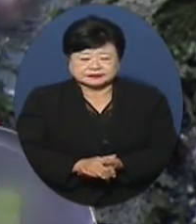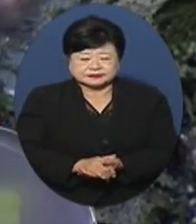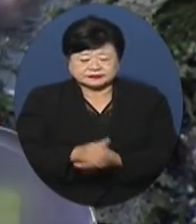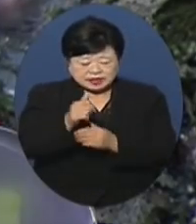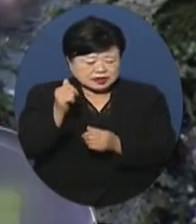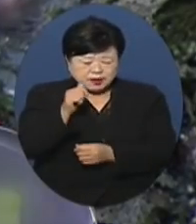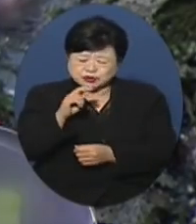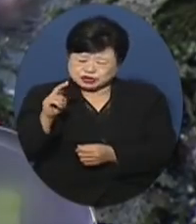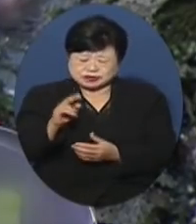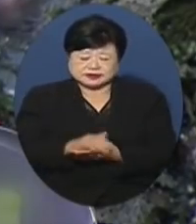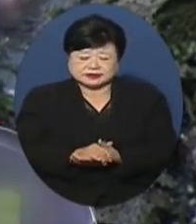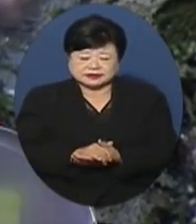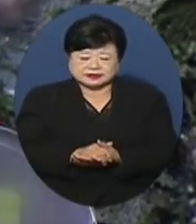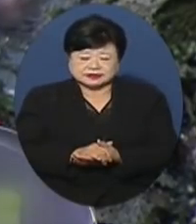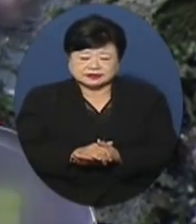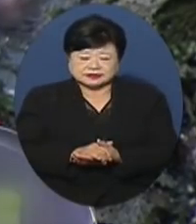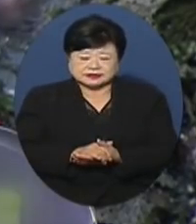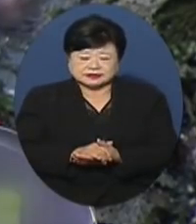하나님 아버지,